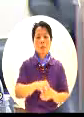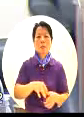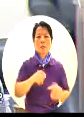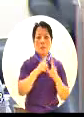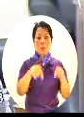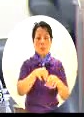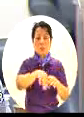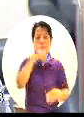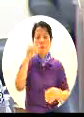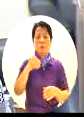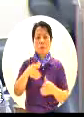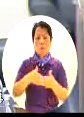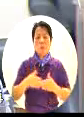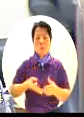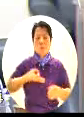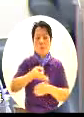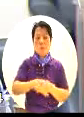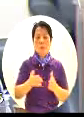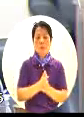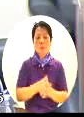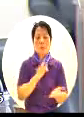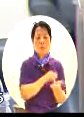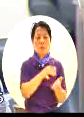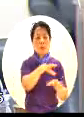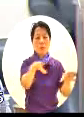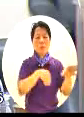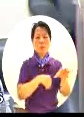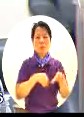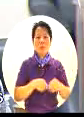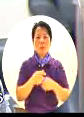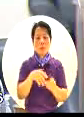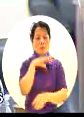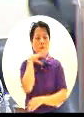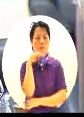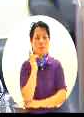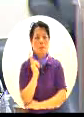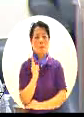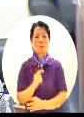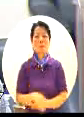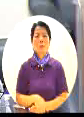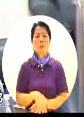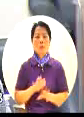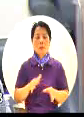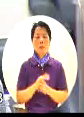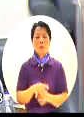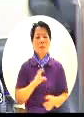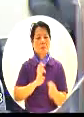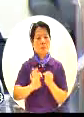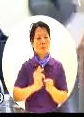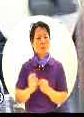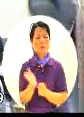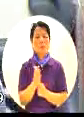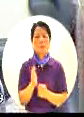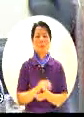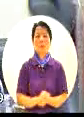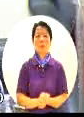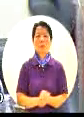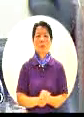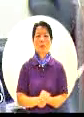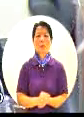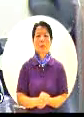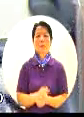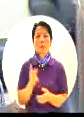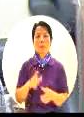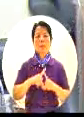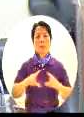哈，啊要立钱，甲摕药啊，拢伫遐等偌久，起码等超40分啊。爱叫迄个